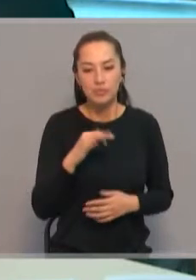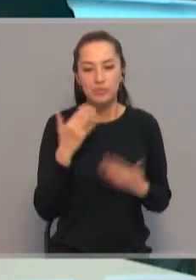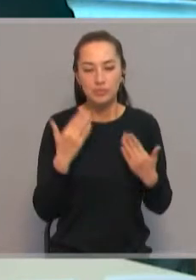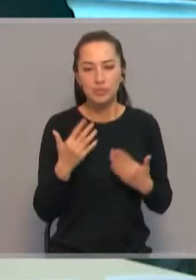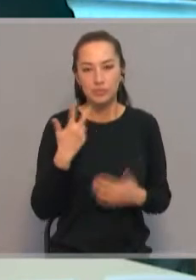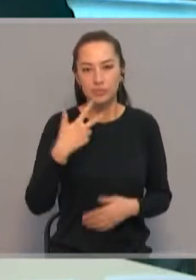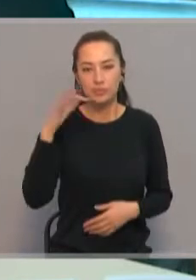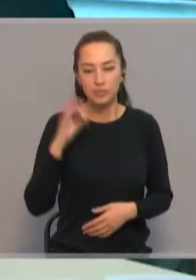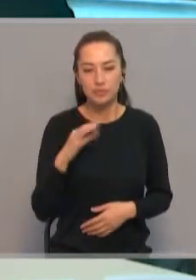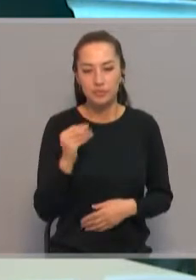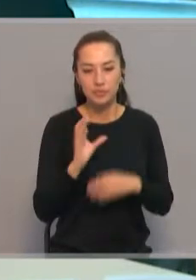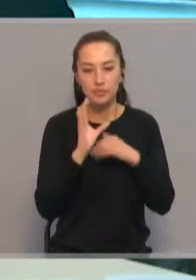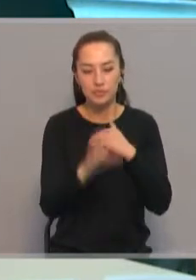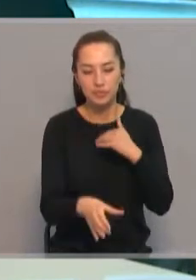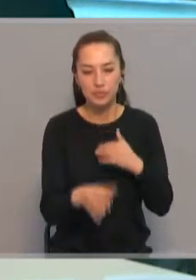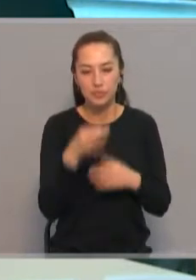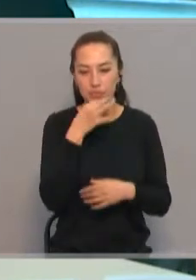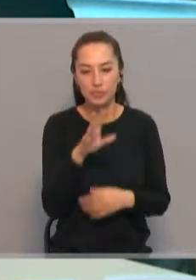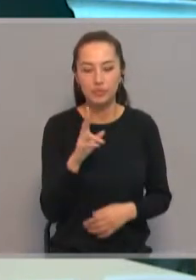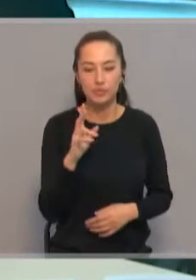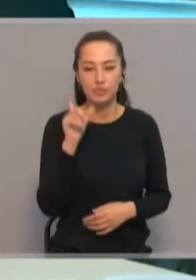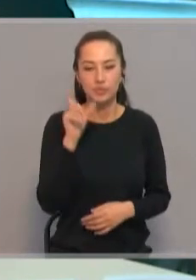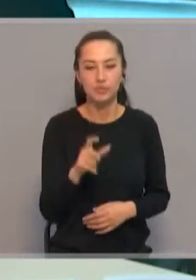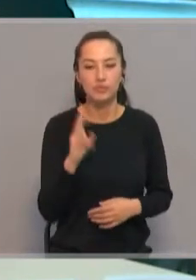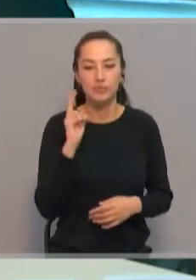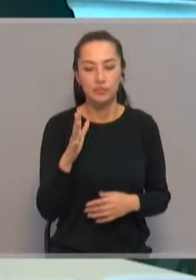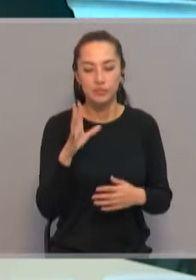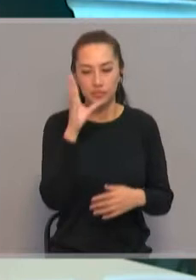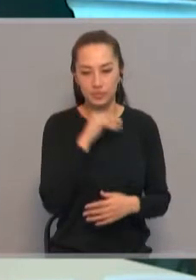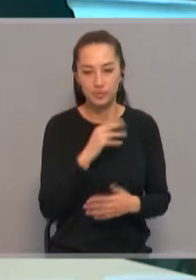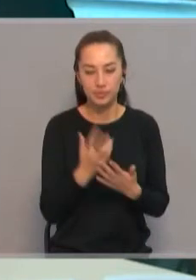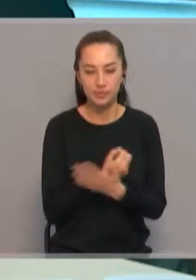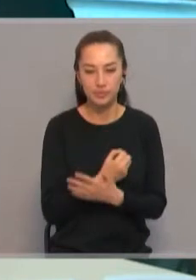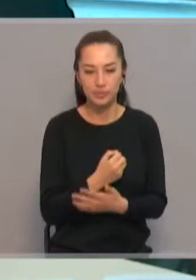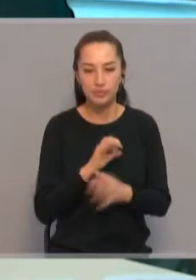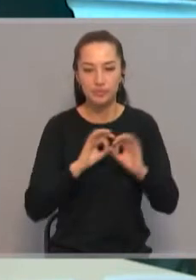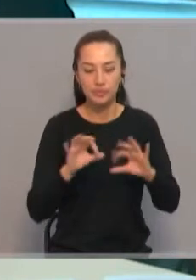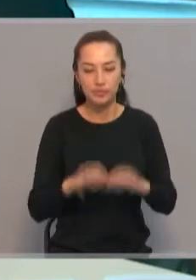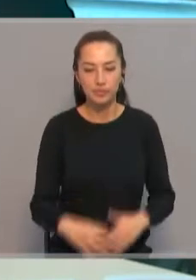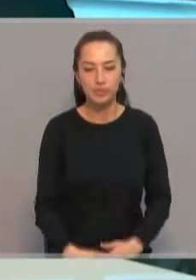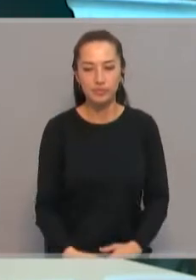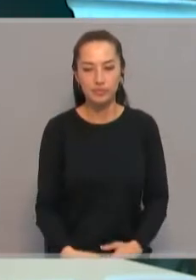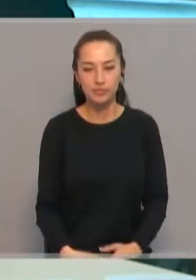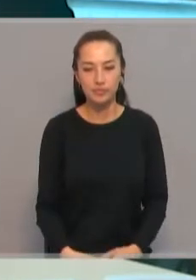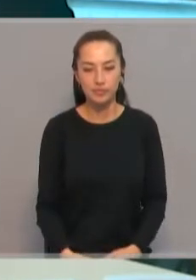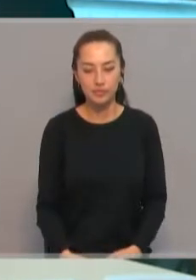енді 30% қаржы құю арқылы кез келген азамат баспанаға қол жеткізе алады. Тақырыпты тілші